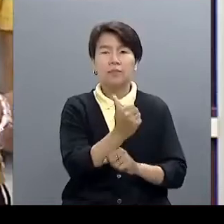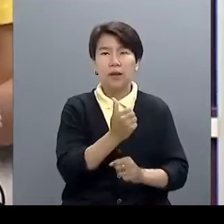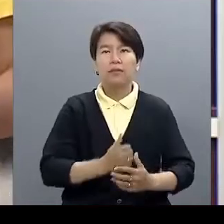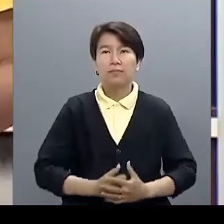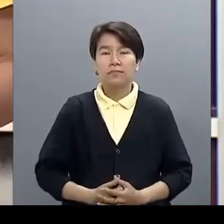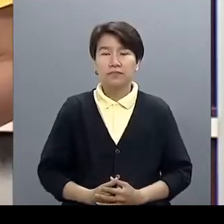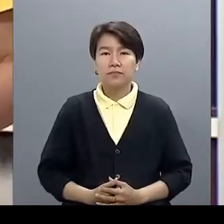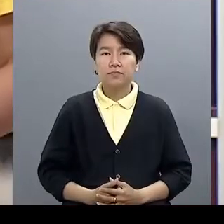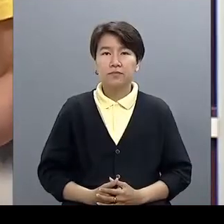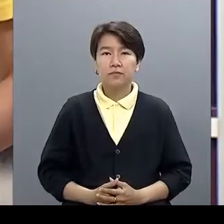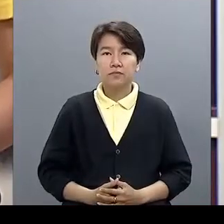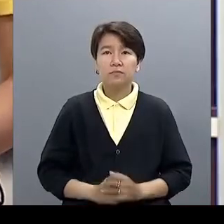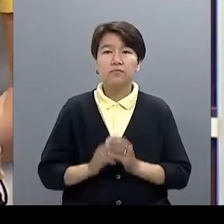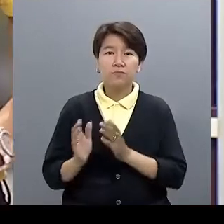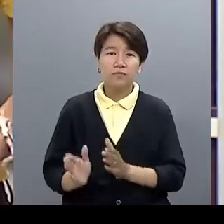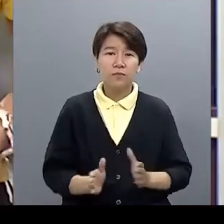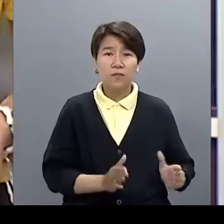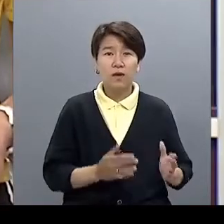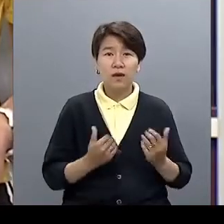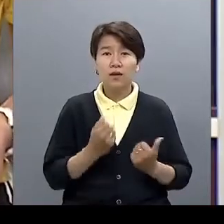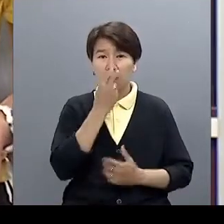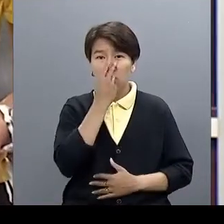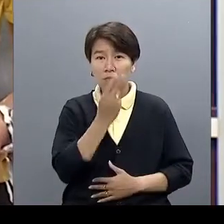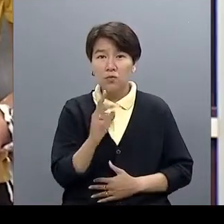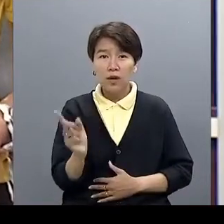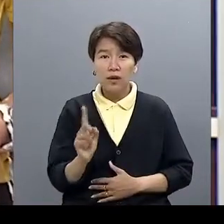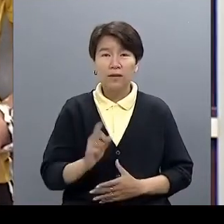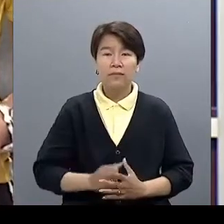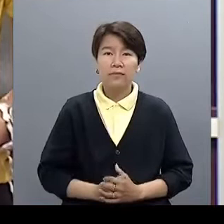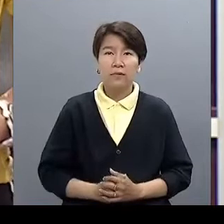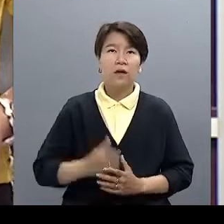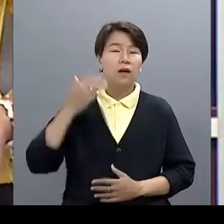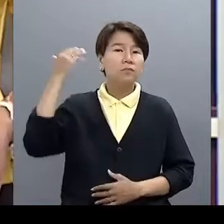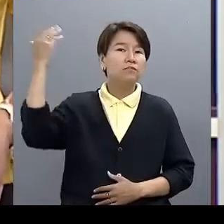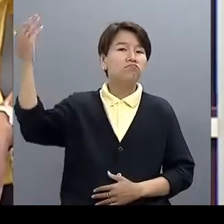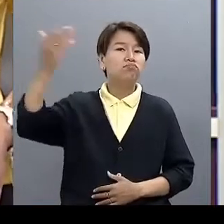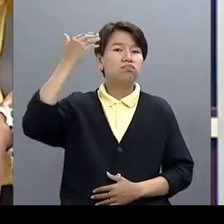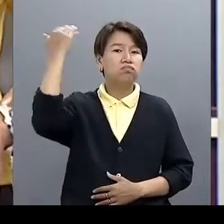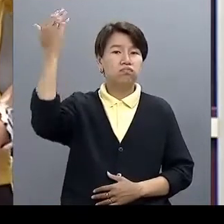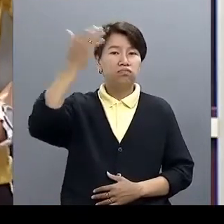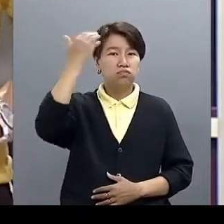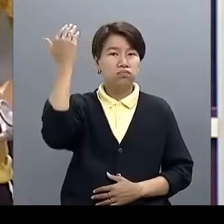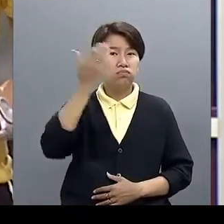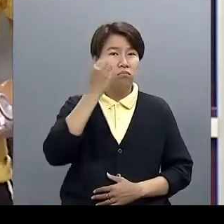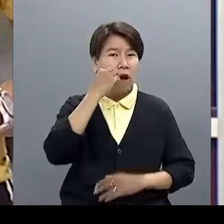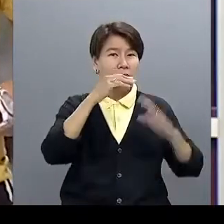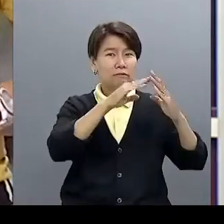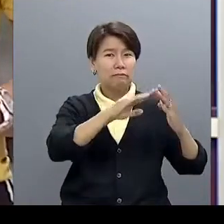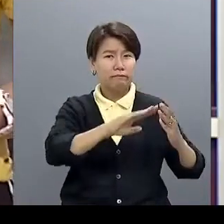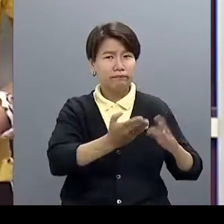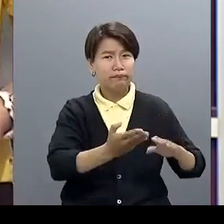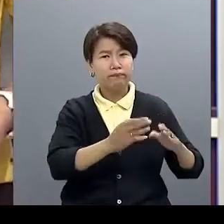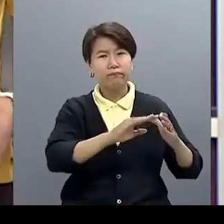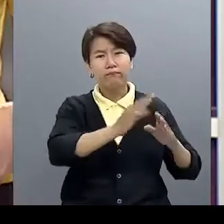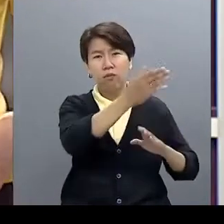อ่ะป้ายต่อไปไปดูกันต่อเรื่องของพายุหมุนทำให้บ้านถล่มแล้วน้ำป่าไหลหลากก็ใช่ว่าจะปรา